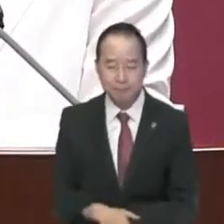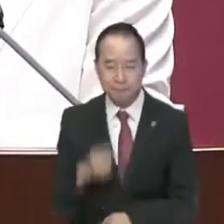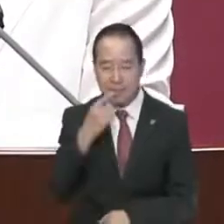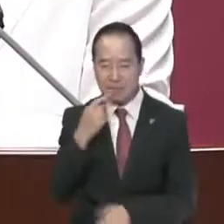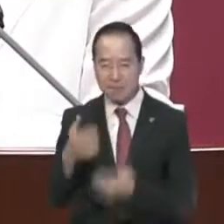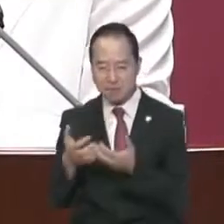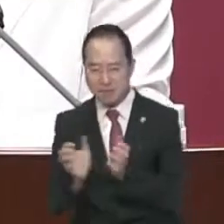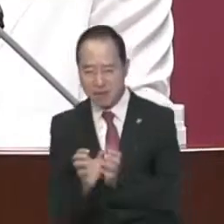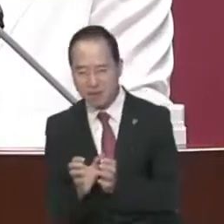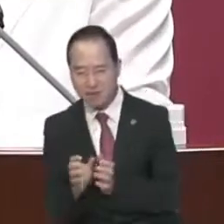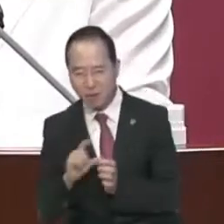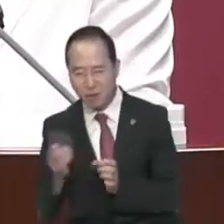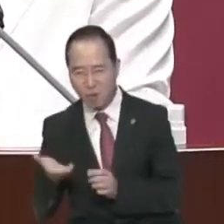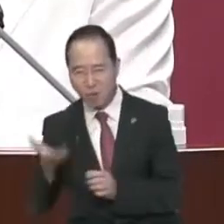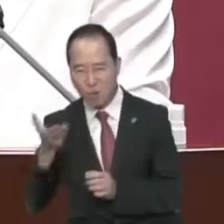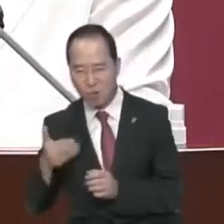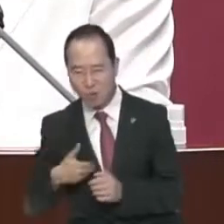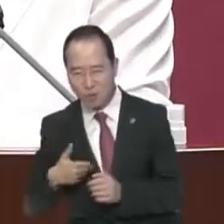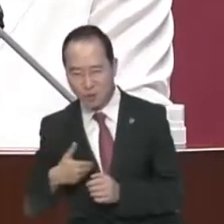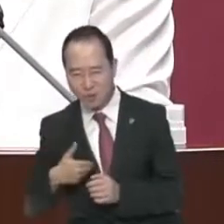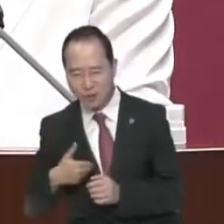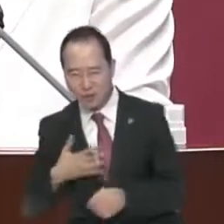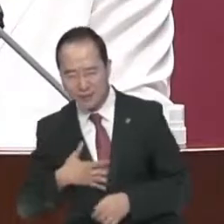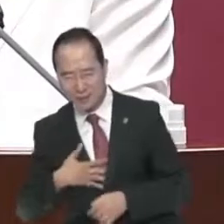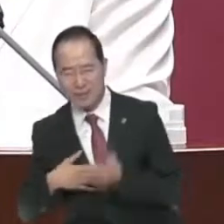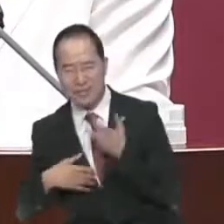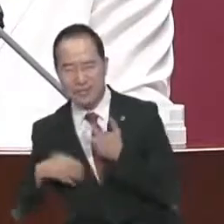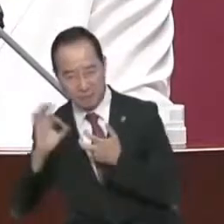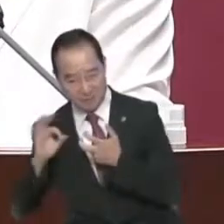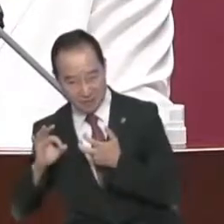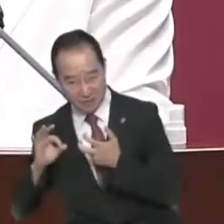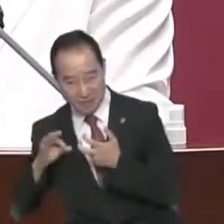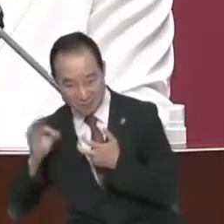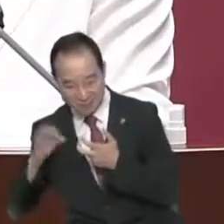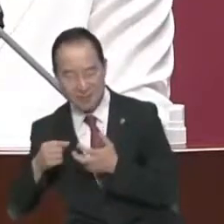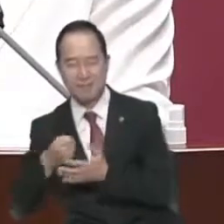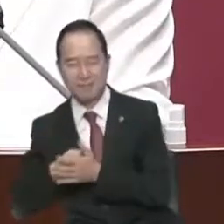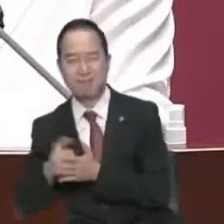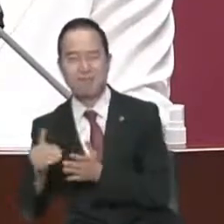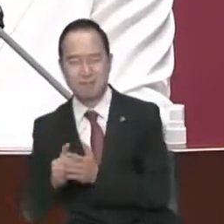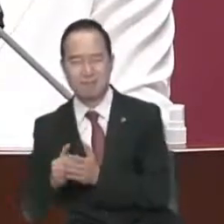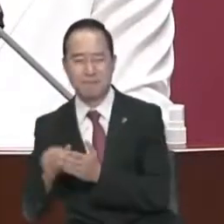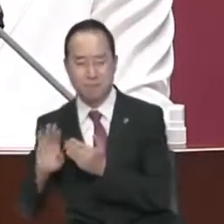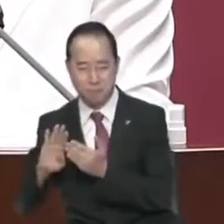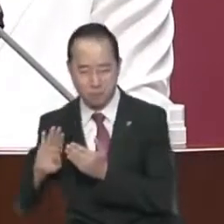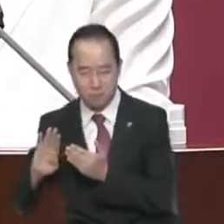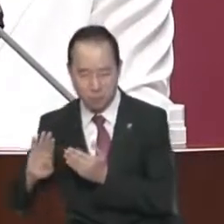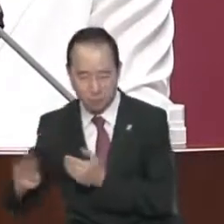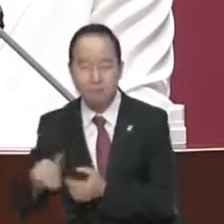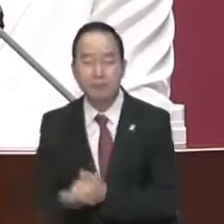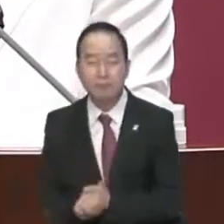더 높여야 되겠다 그래서 70%를 지급을 하기로 했는데 그 당시에